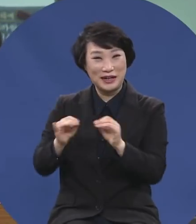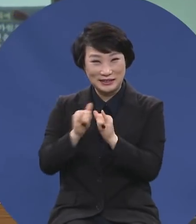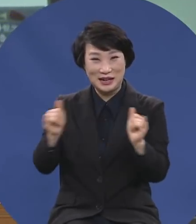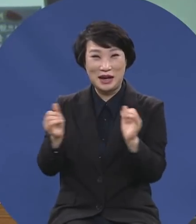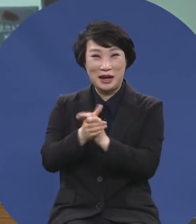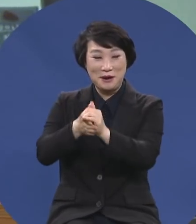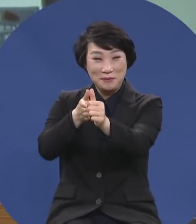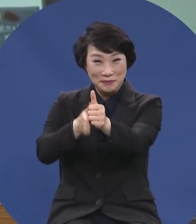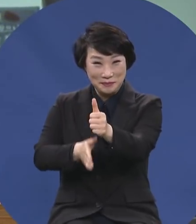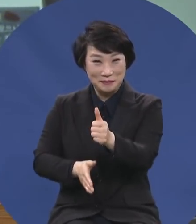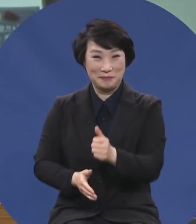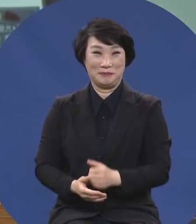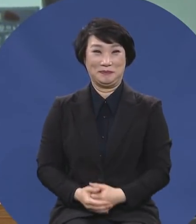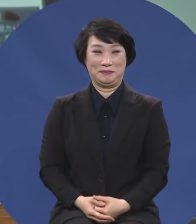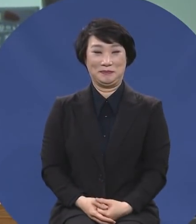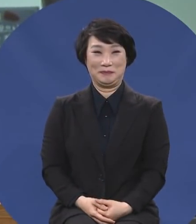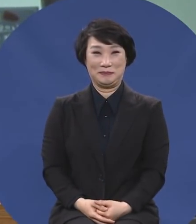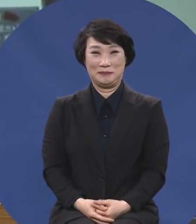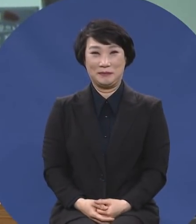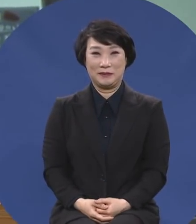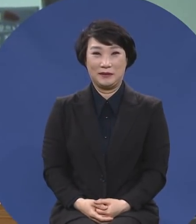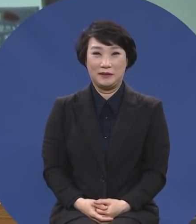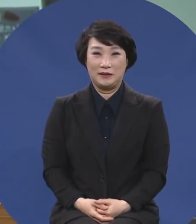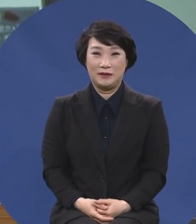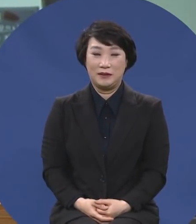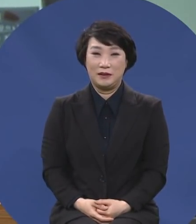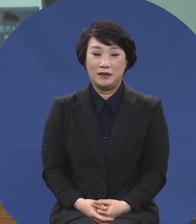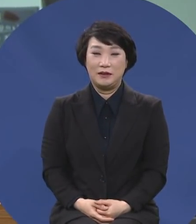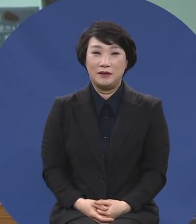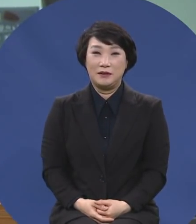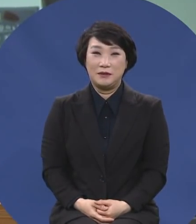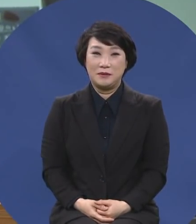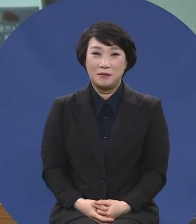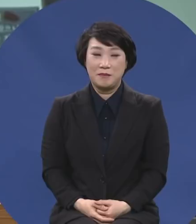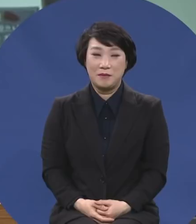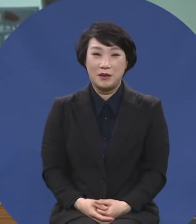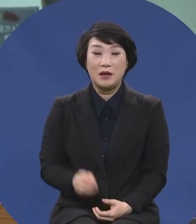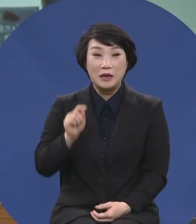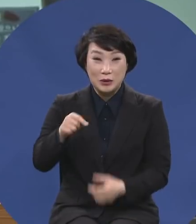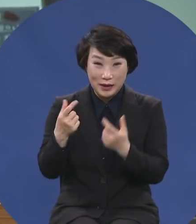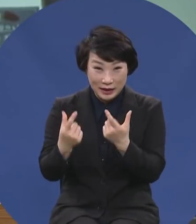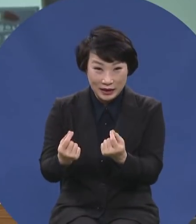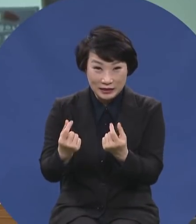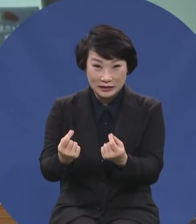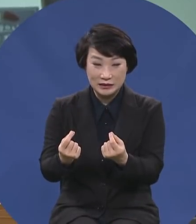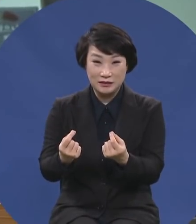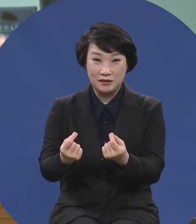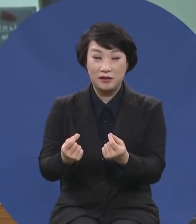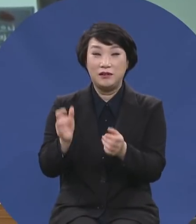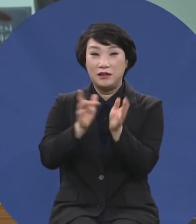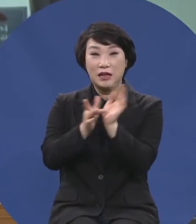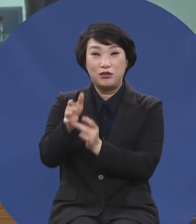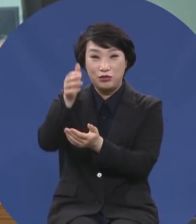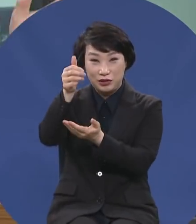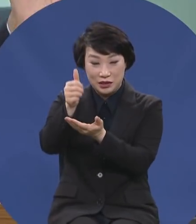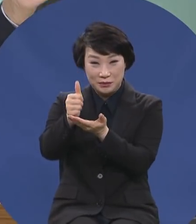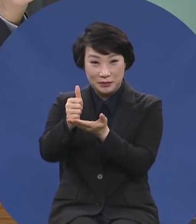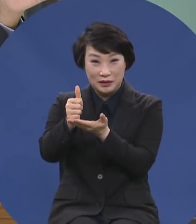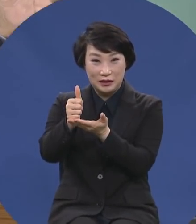합시다. 예. 그러므로 이렇게